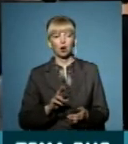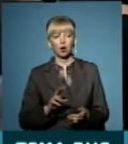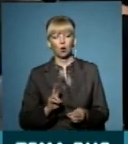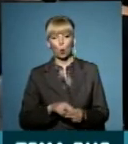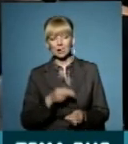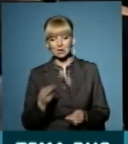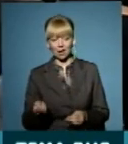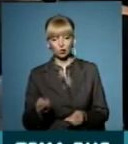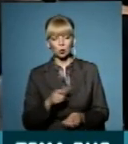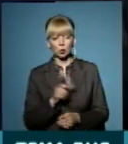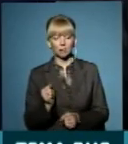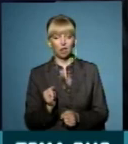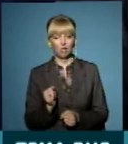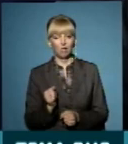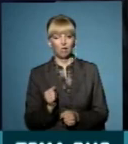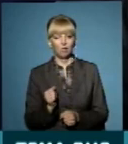за...